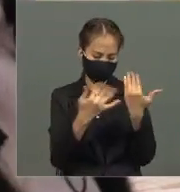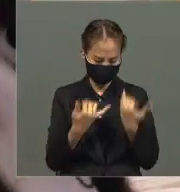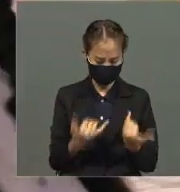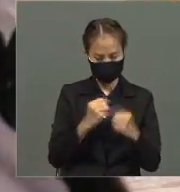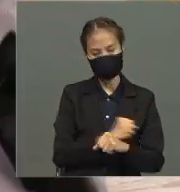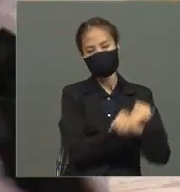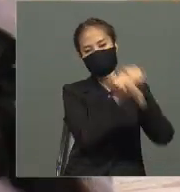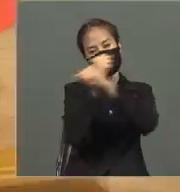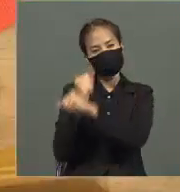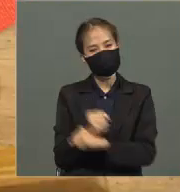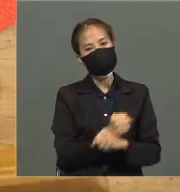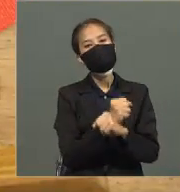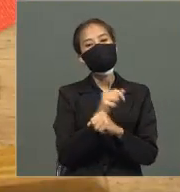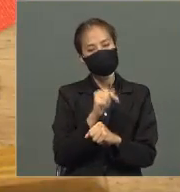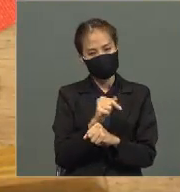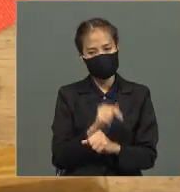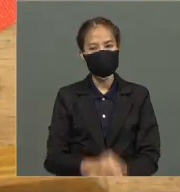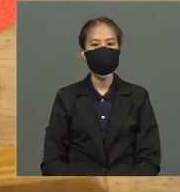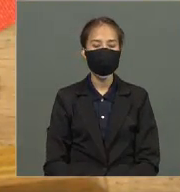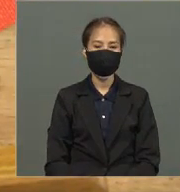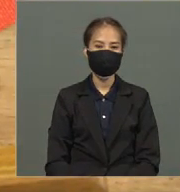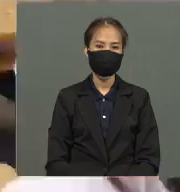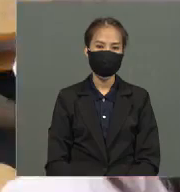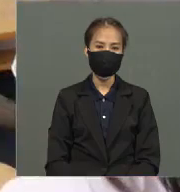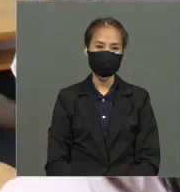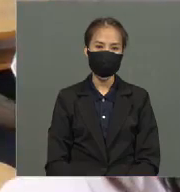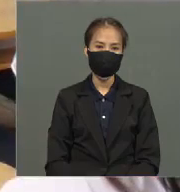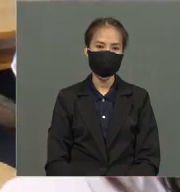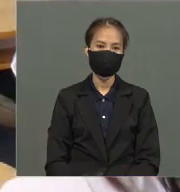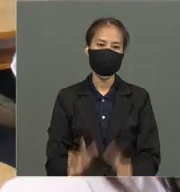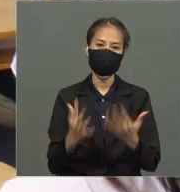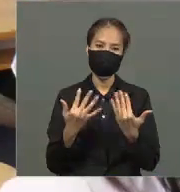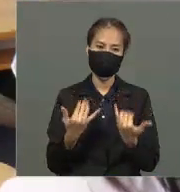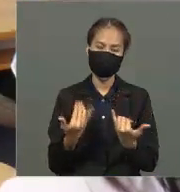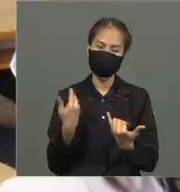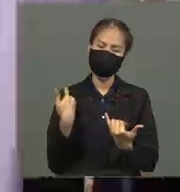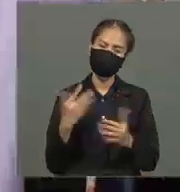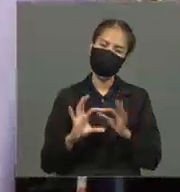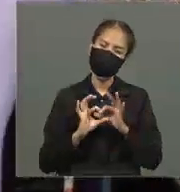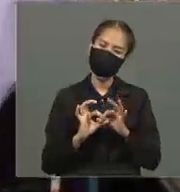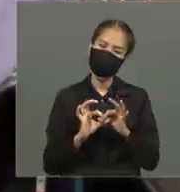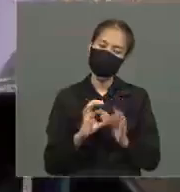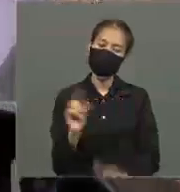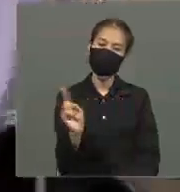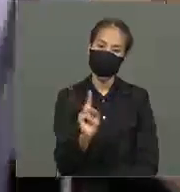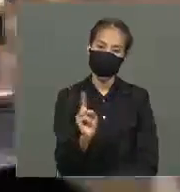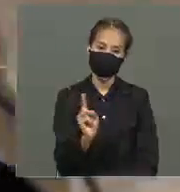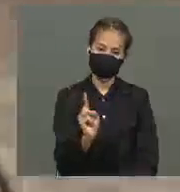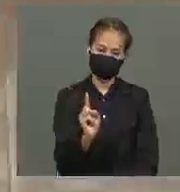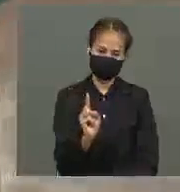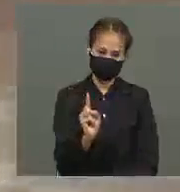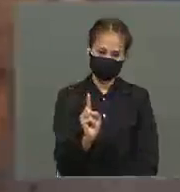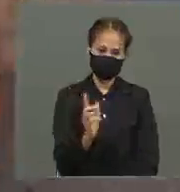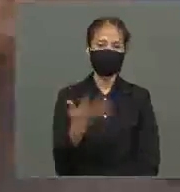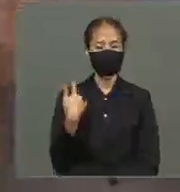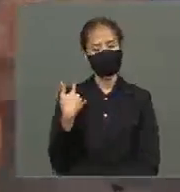ป้องกันไม่ให้เกิดพลาสเตอร์แล้วก็ติดเชื้อในโรงเรียนแต่ตัวนี้มีมีความห่วงใยอยู่ด้านหนึ่งออกมาจาก